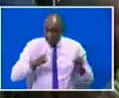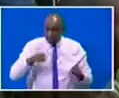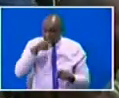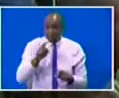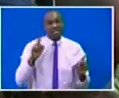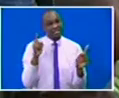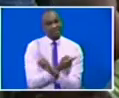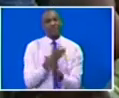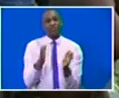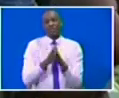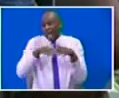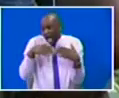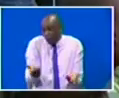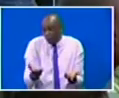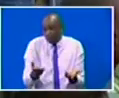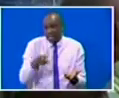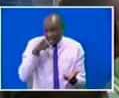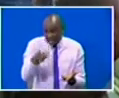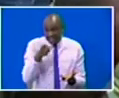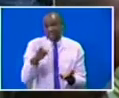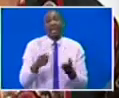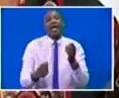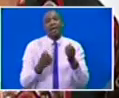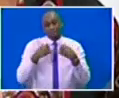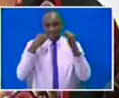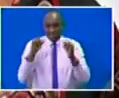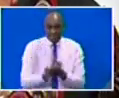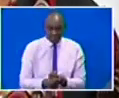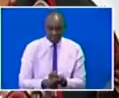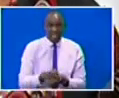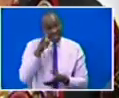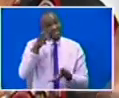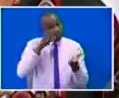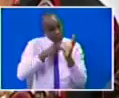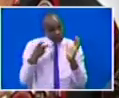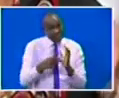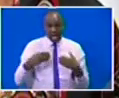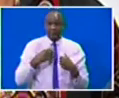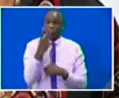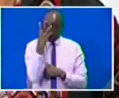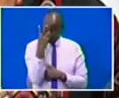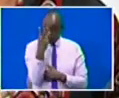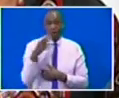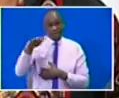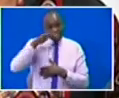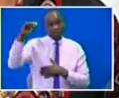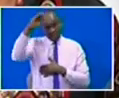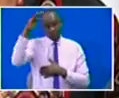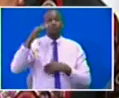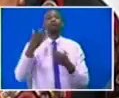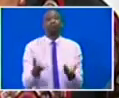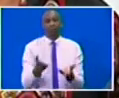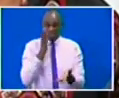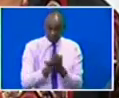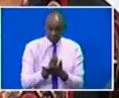na tofauti ya jinsi mradi huo unavyotekelezwa. This project has four levels of guarantee. First of